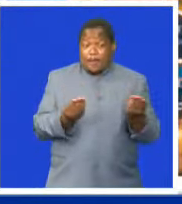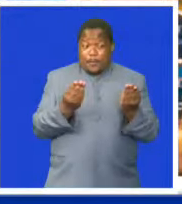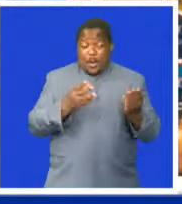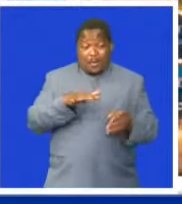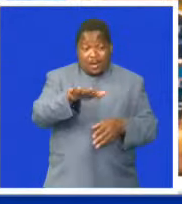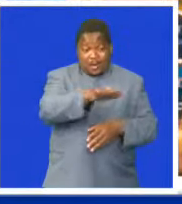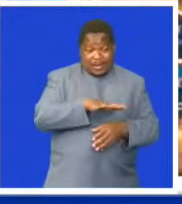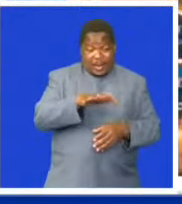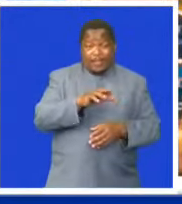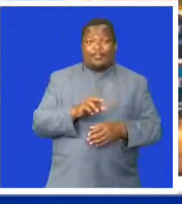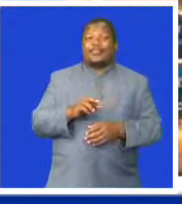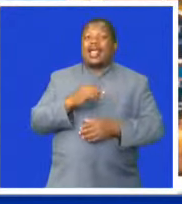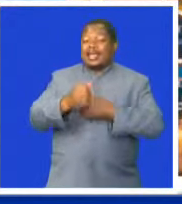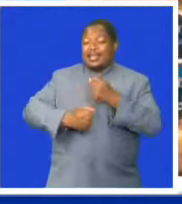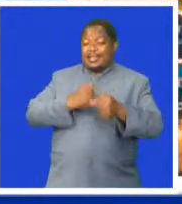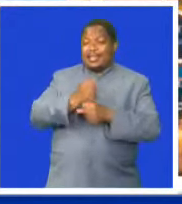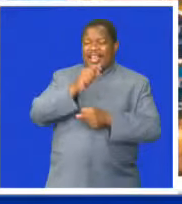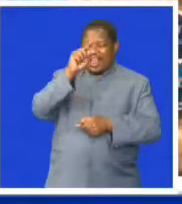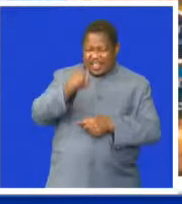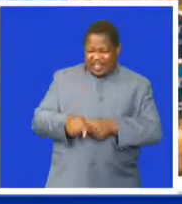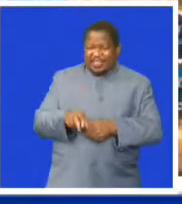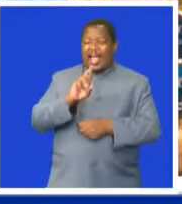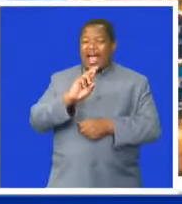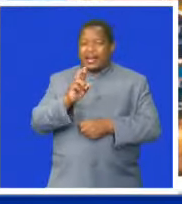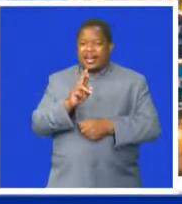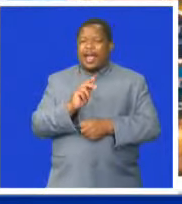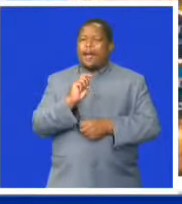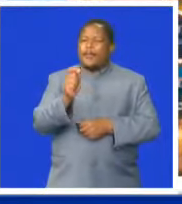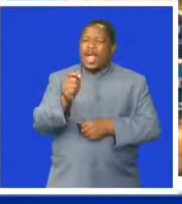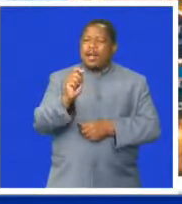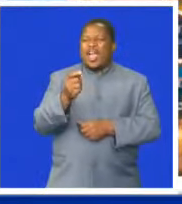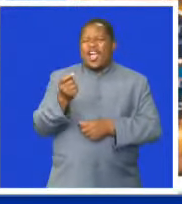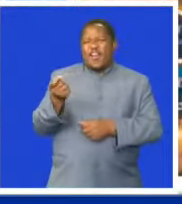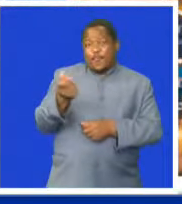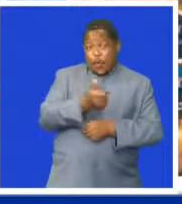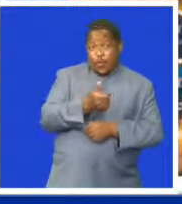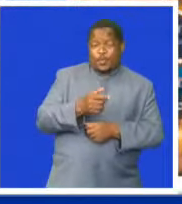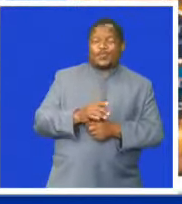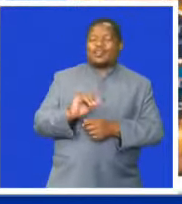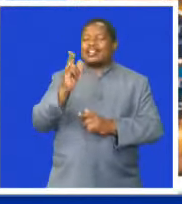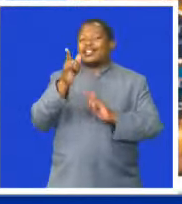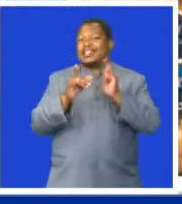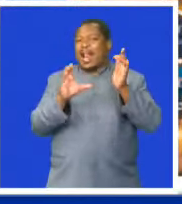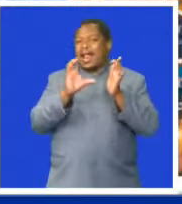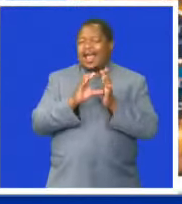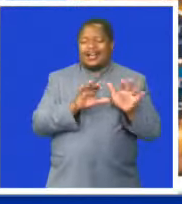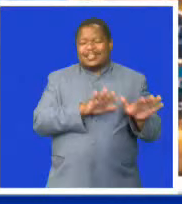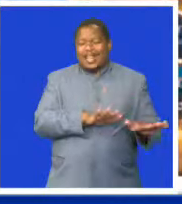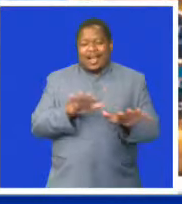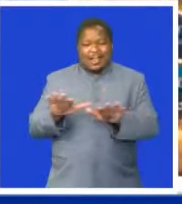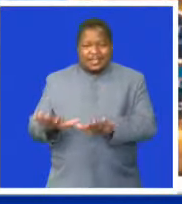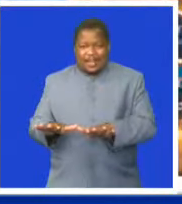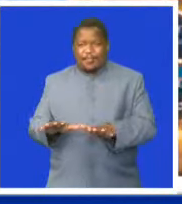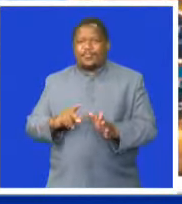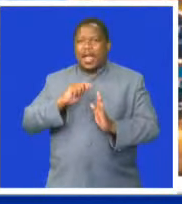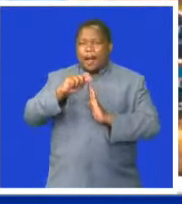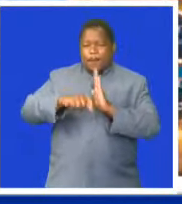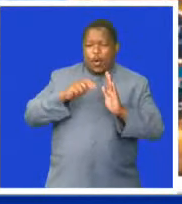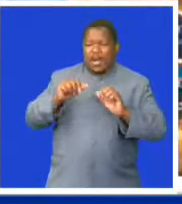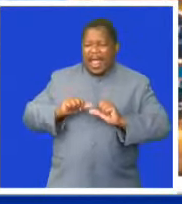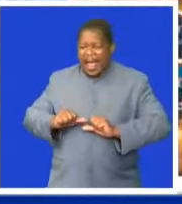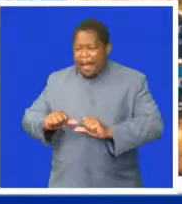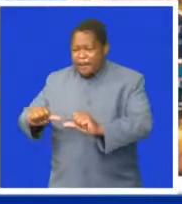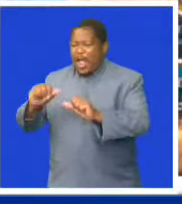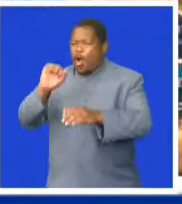yamasipala wakamanzini wagcina angakakhoni kwenda ngalokuphelele yonke imisebenzi bekahlose kuyenda kulo mnyaka losedulu. Lokho kuvele emhlanganweni